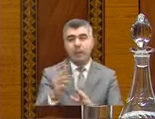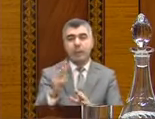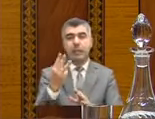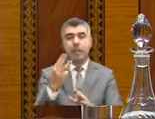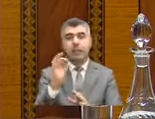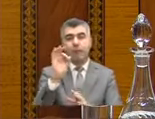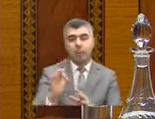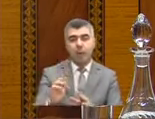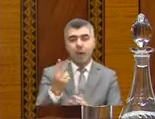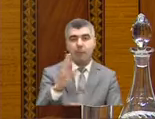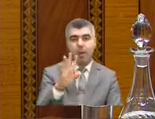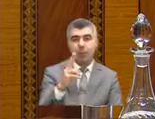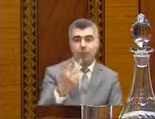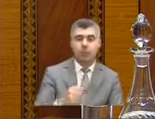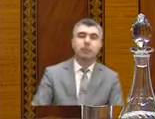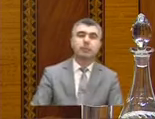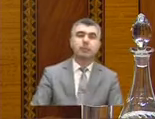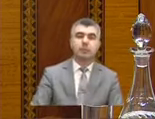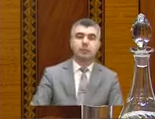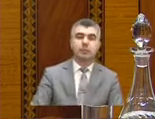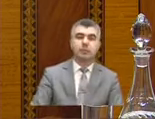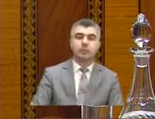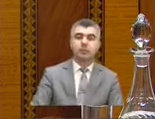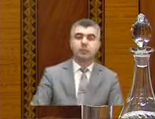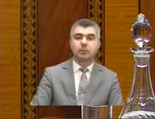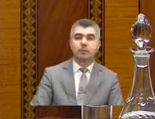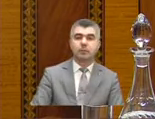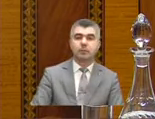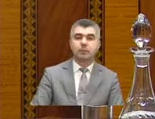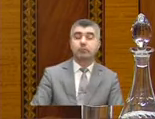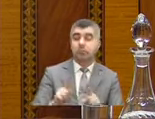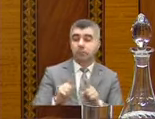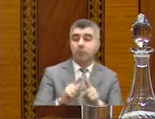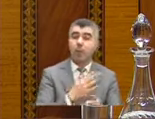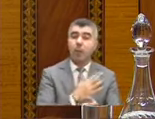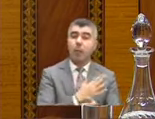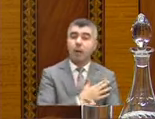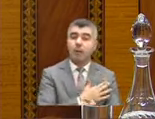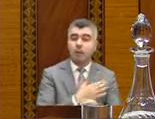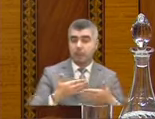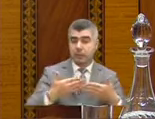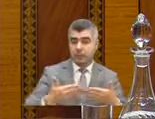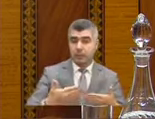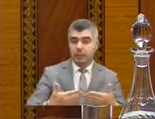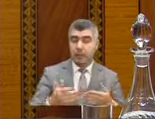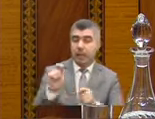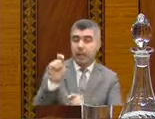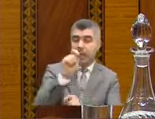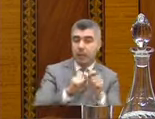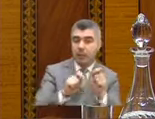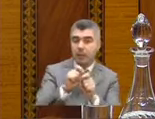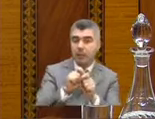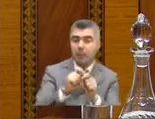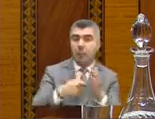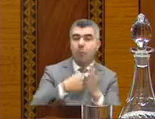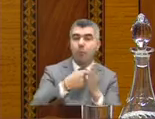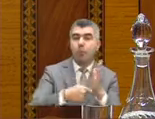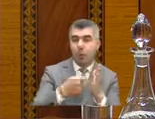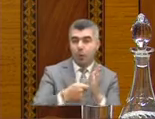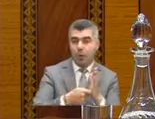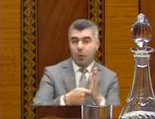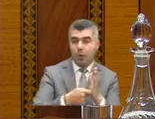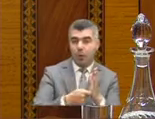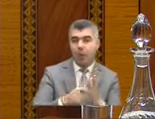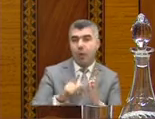سنة 2025. وعلى المستوى الوطني، فقد تم إعداد هذا المشروع في سياق